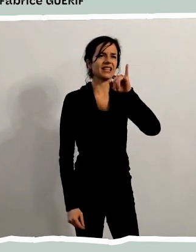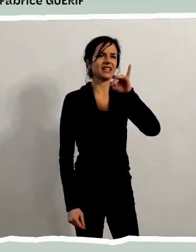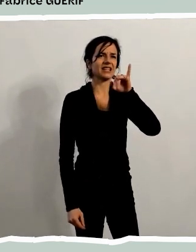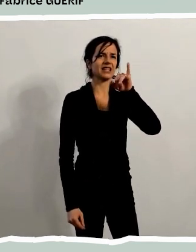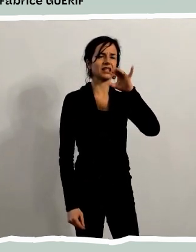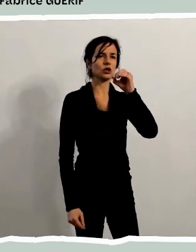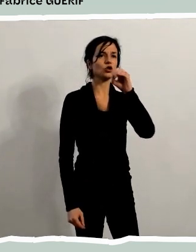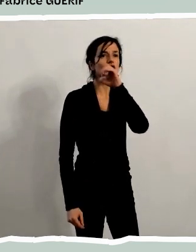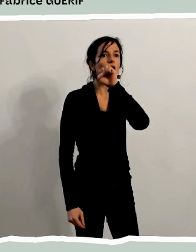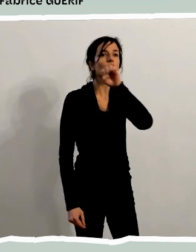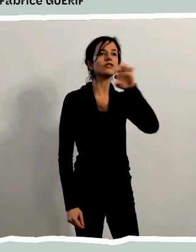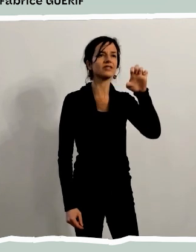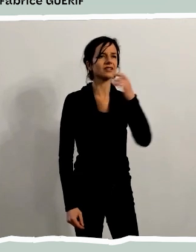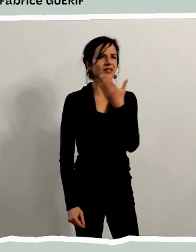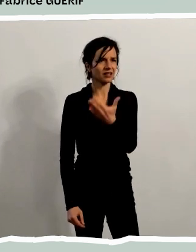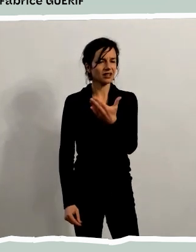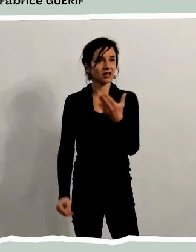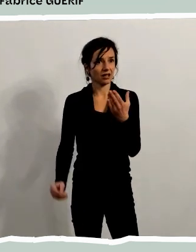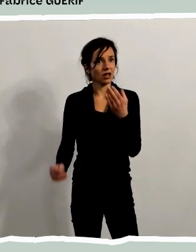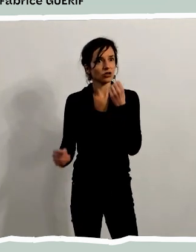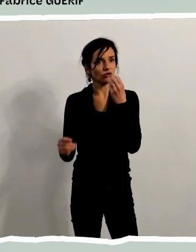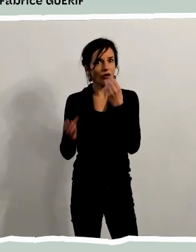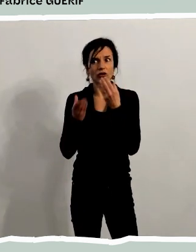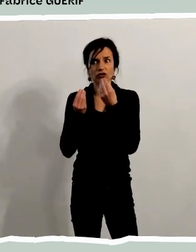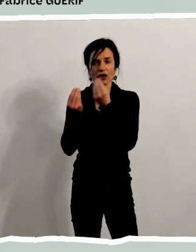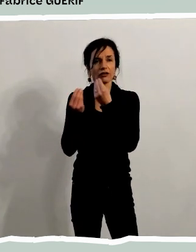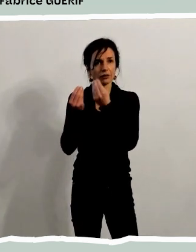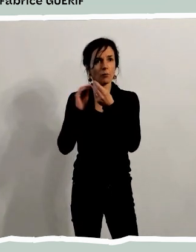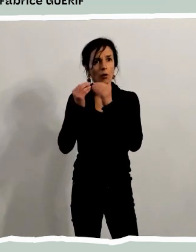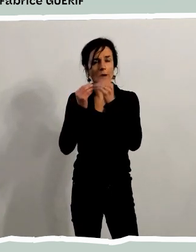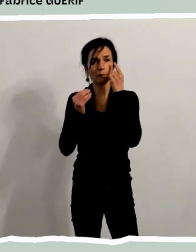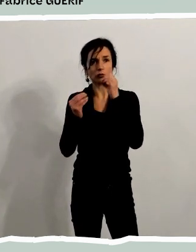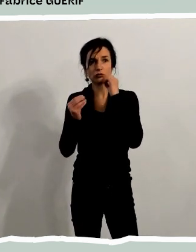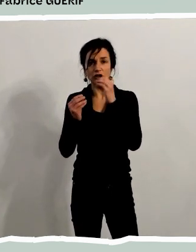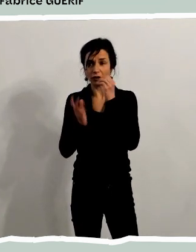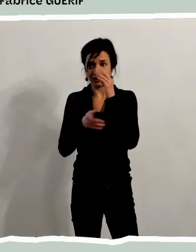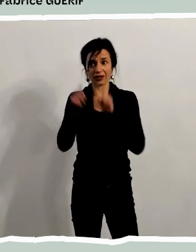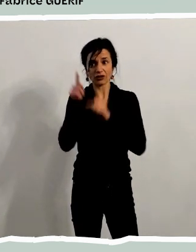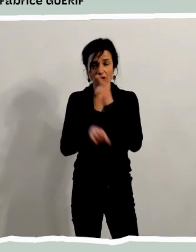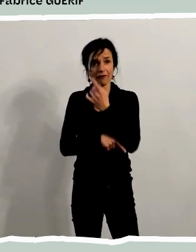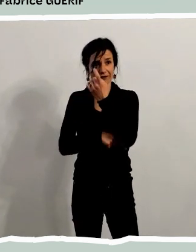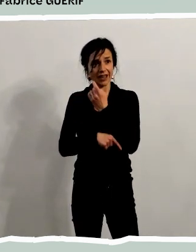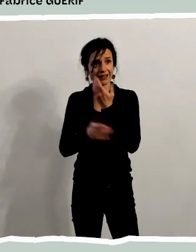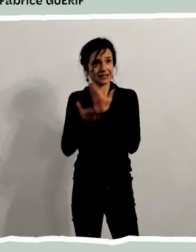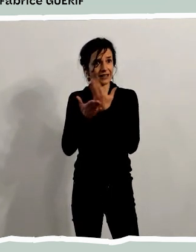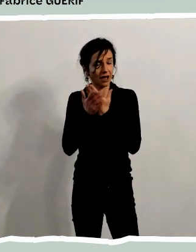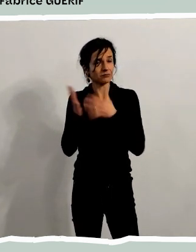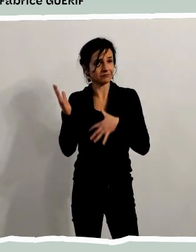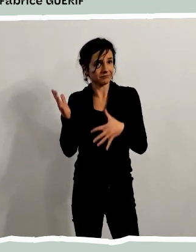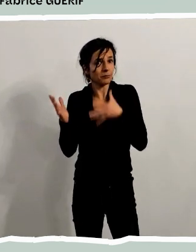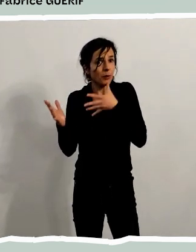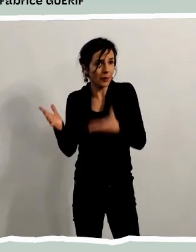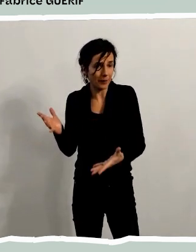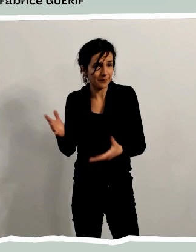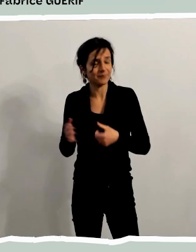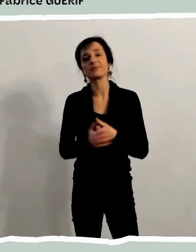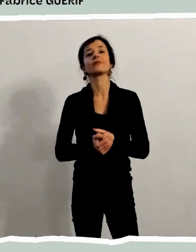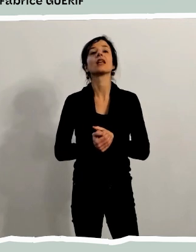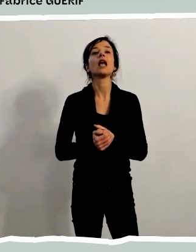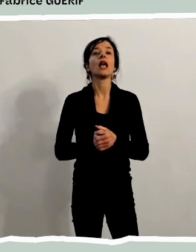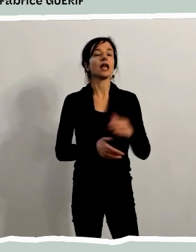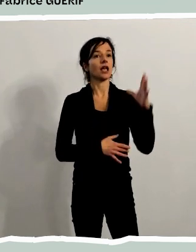dans la vie de tous les jours, mais qui peut être aussi une source d'infertilité. Et en fait, c'était des patientes qui